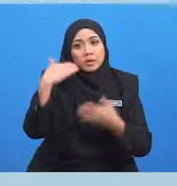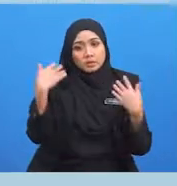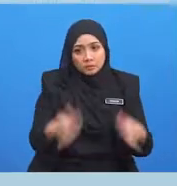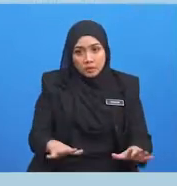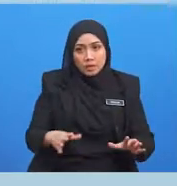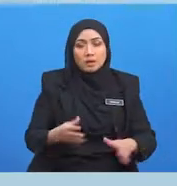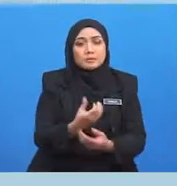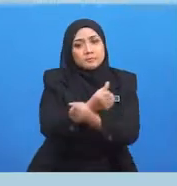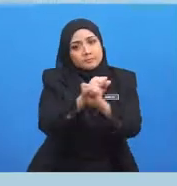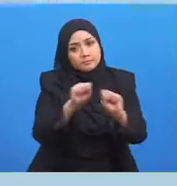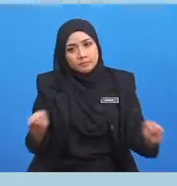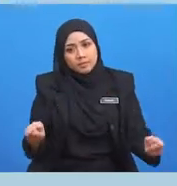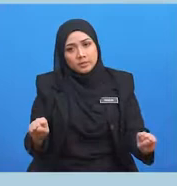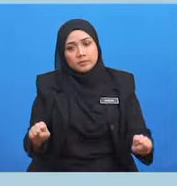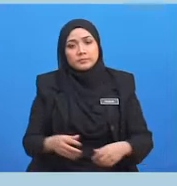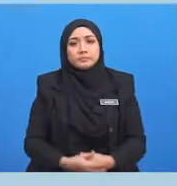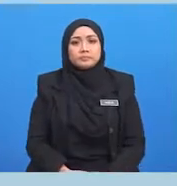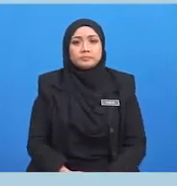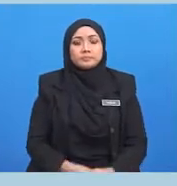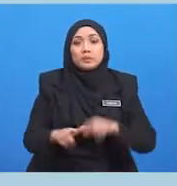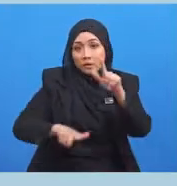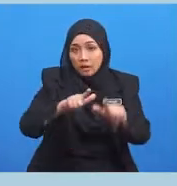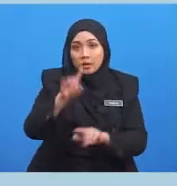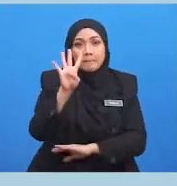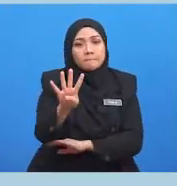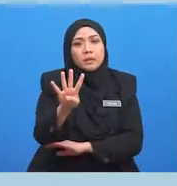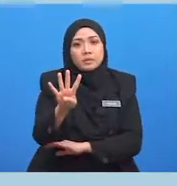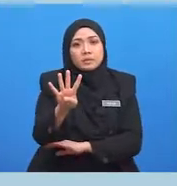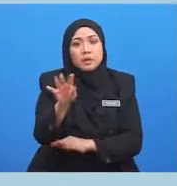telah disediakan. Langkah keempat,